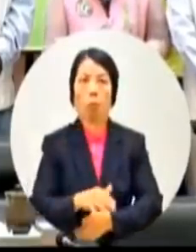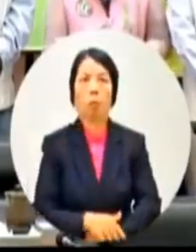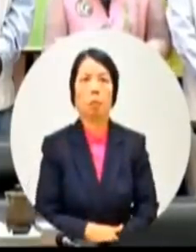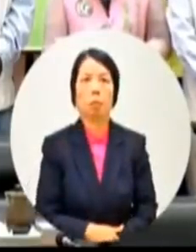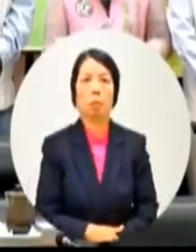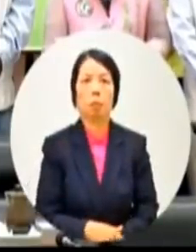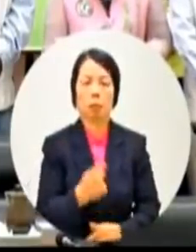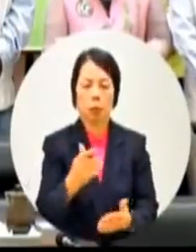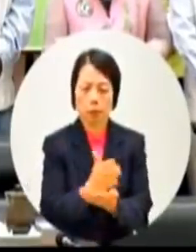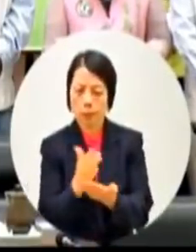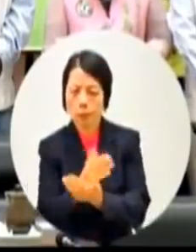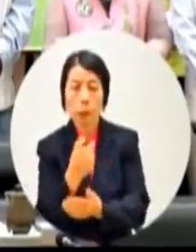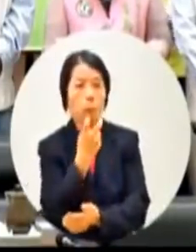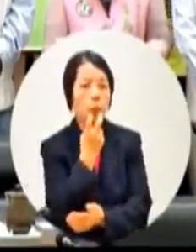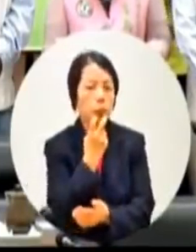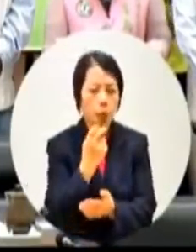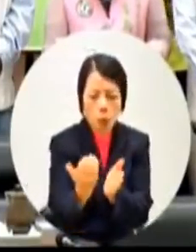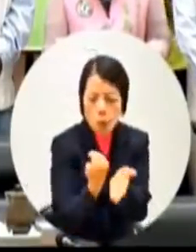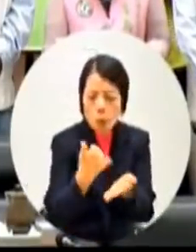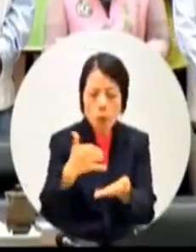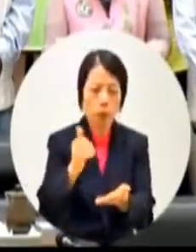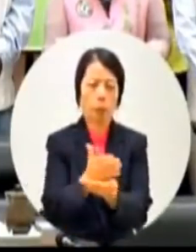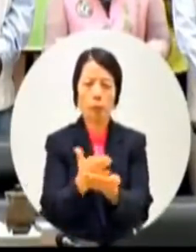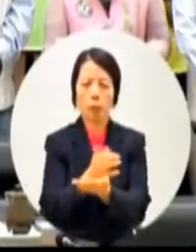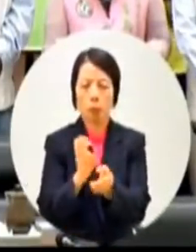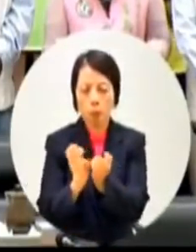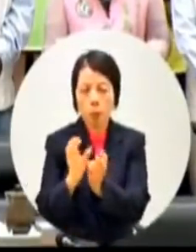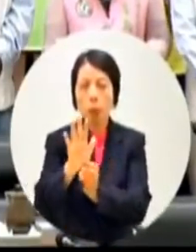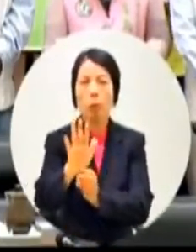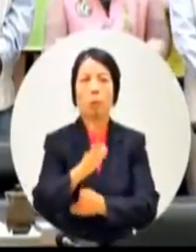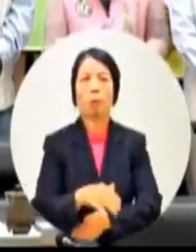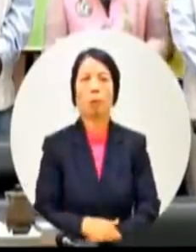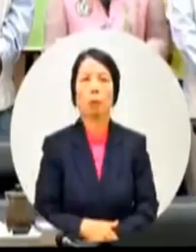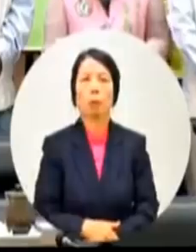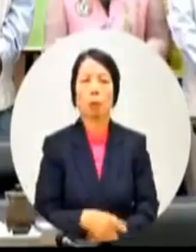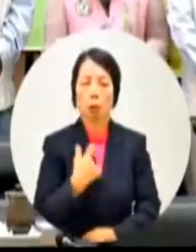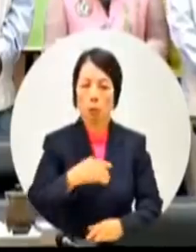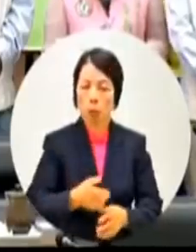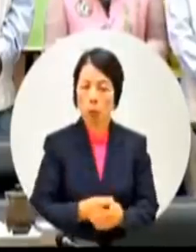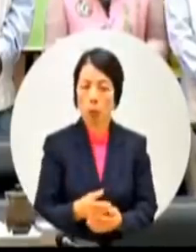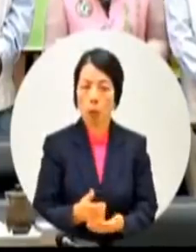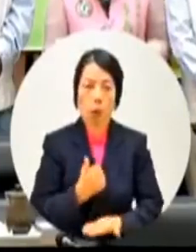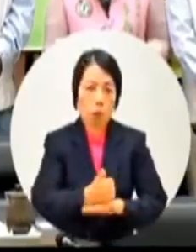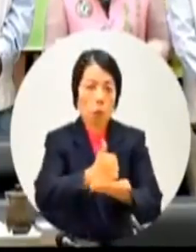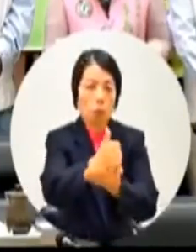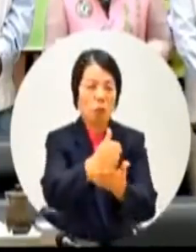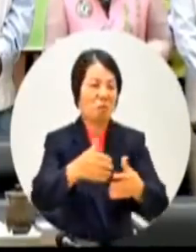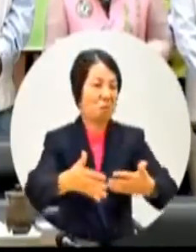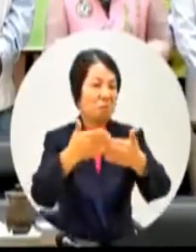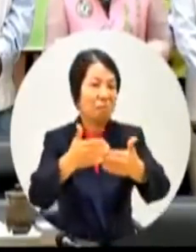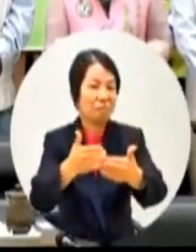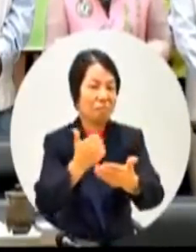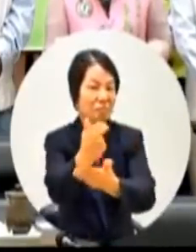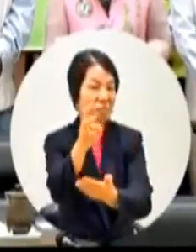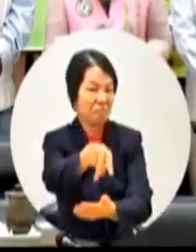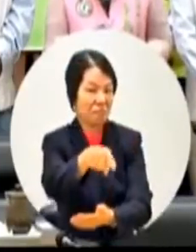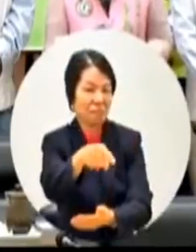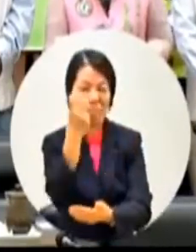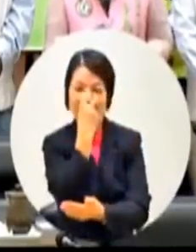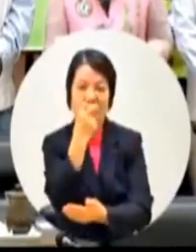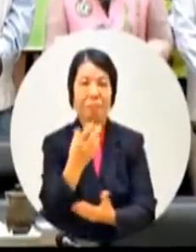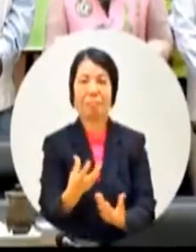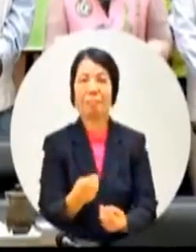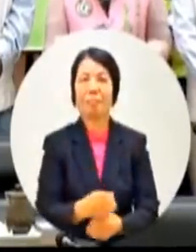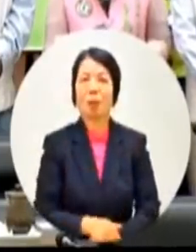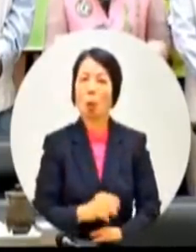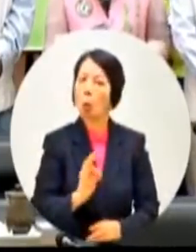在审查中央的预算，我们有没有送到北京去审？我们也没有送到北京去审。为什么要承认九二共识？哦，这个